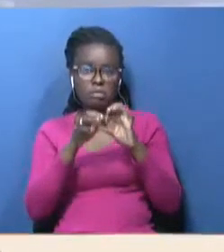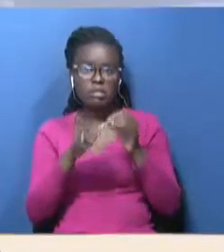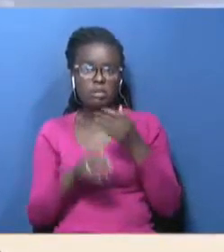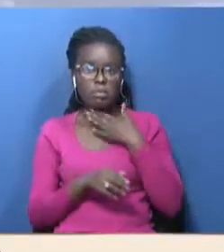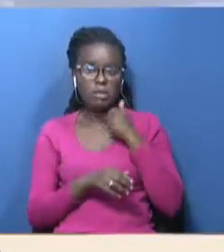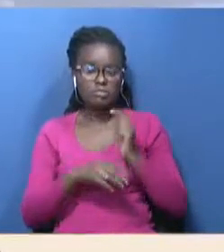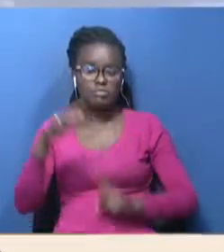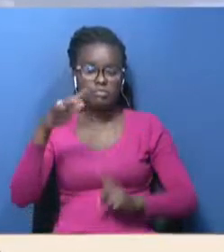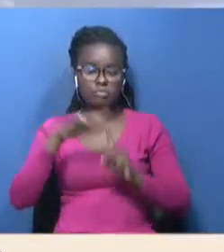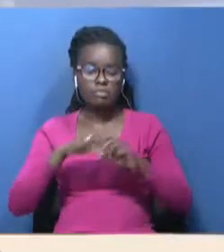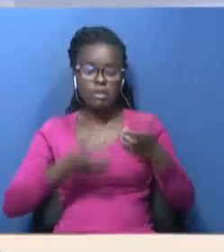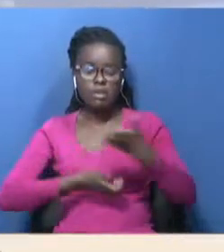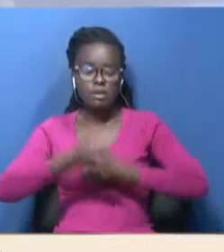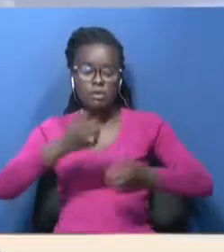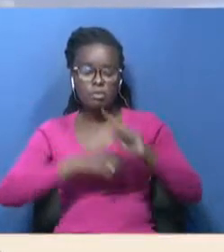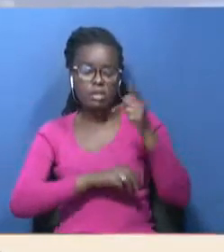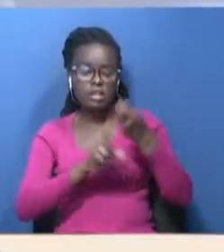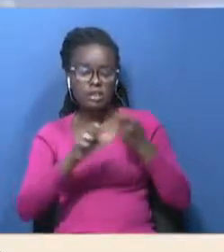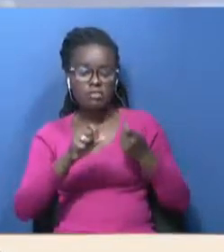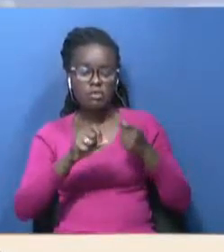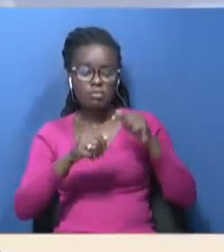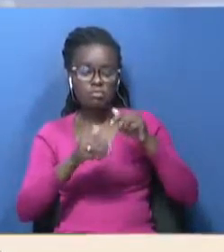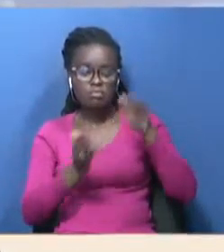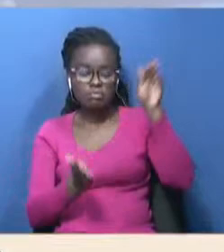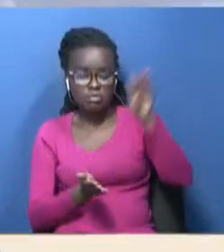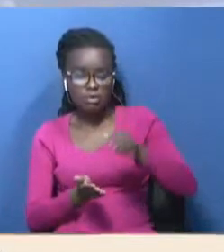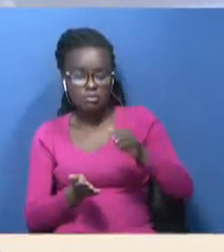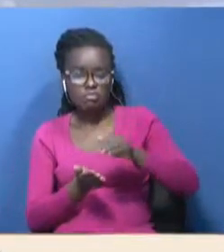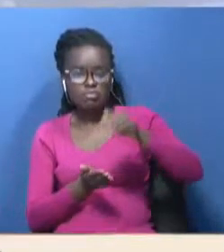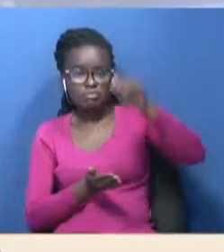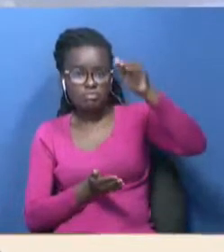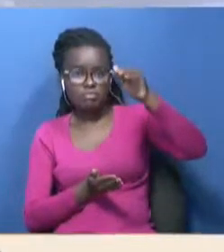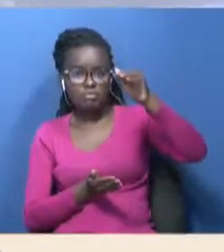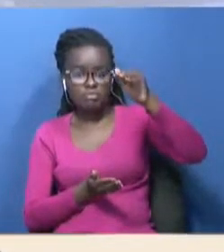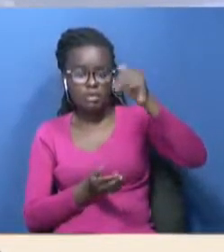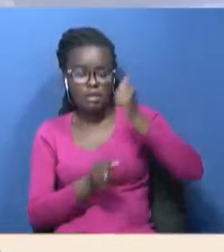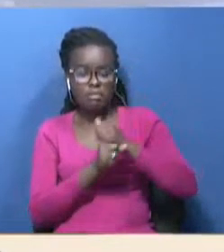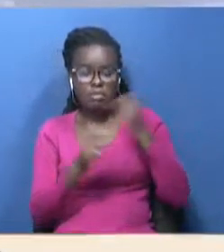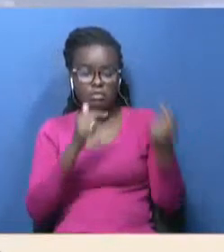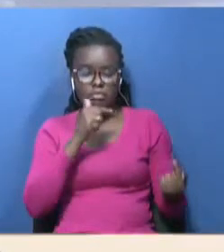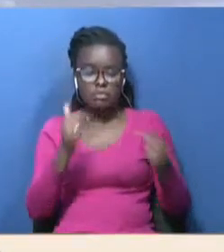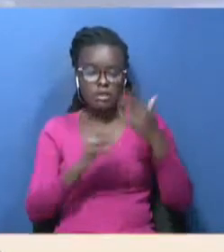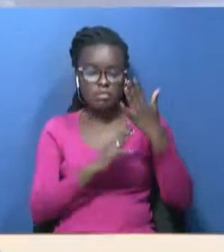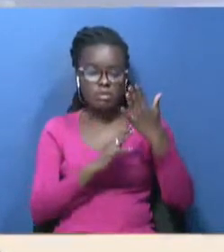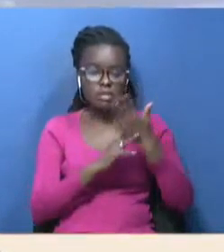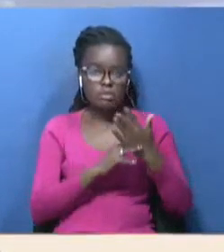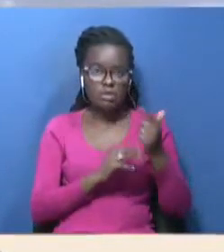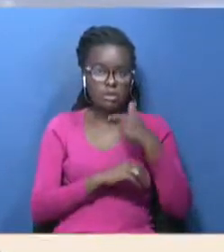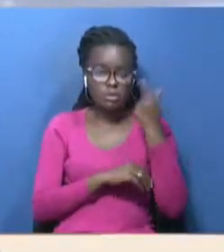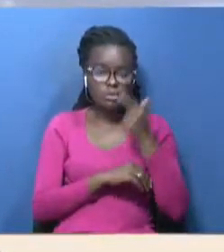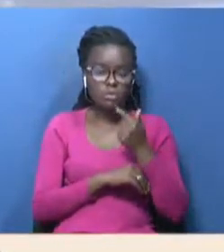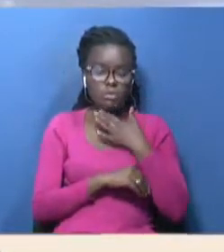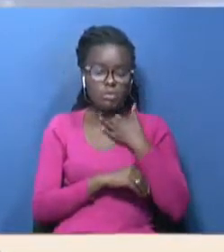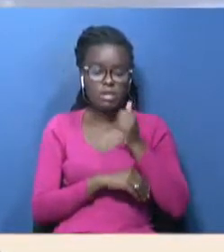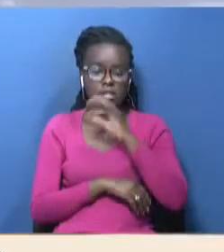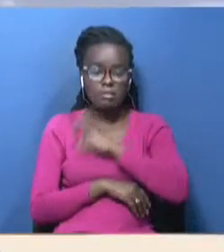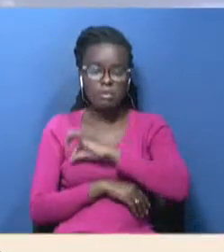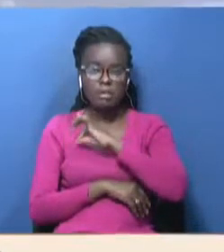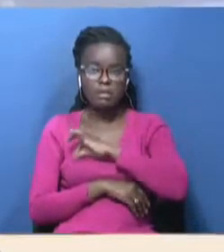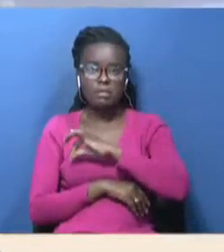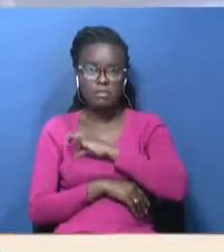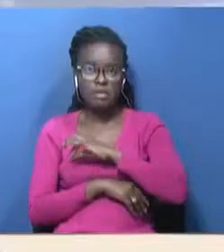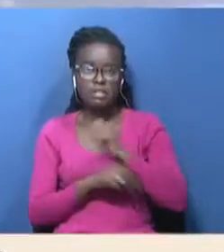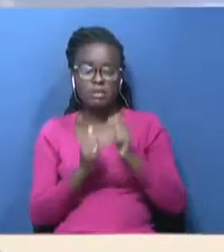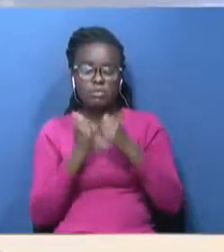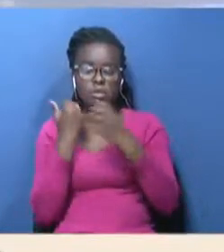kwarahura wonjoria wa bururi kuma thi kwambata niguo ucungiriirie njiriri gatagati ka aria makoretwo makienda kugunika no